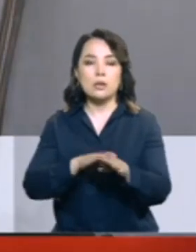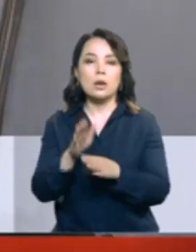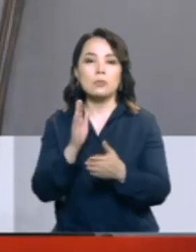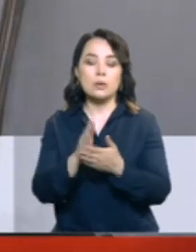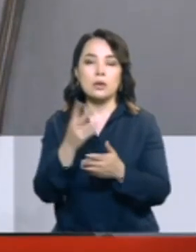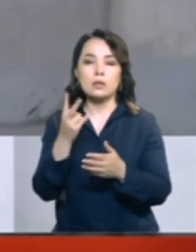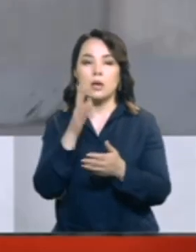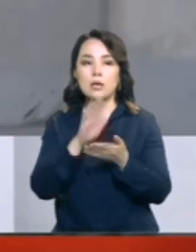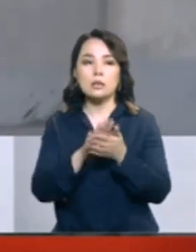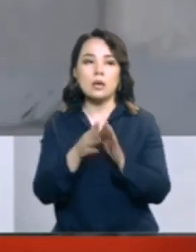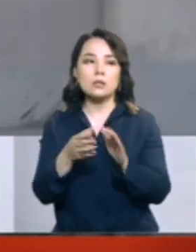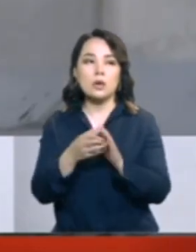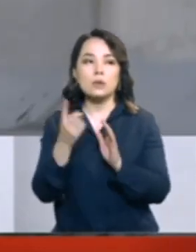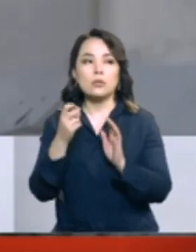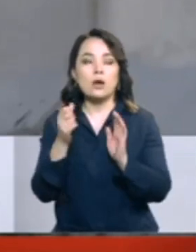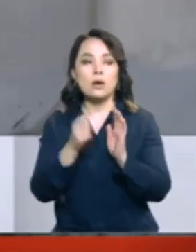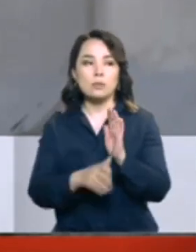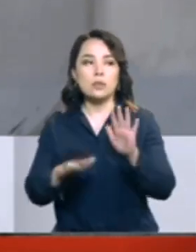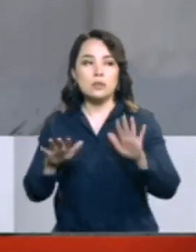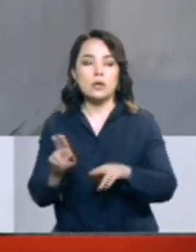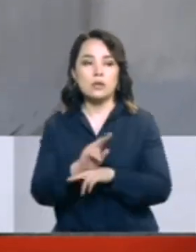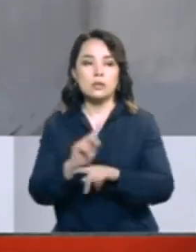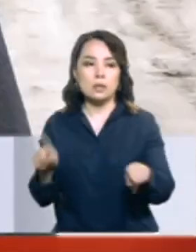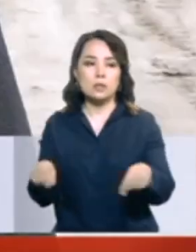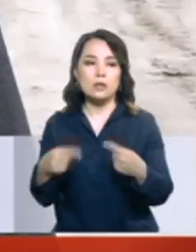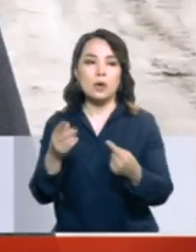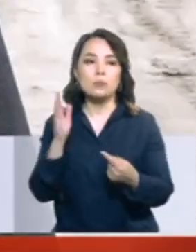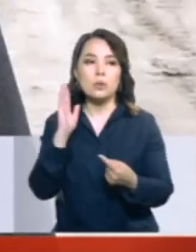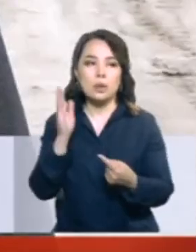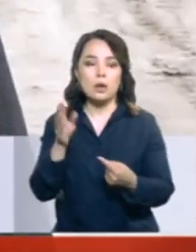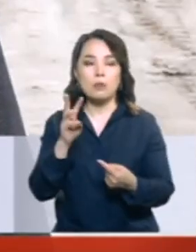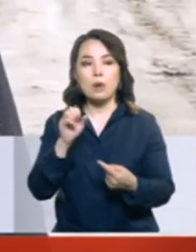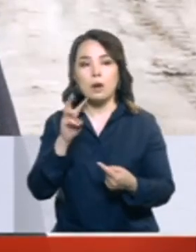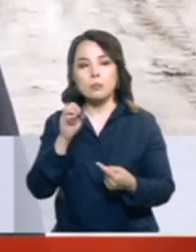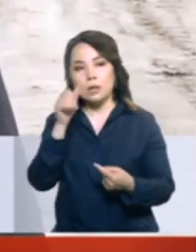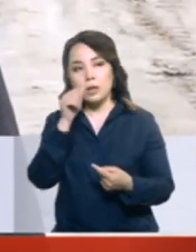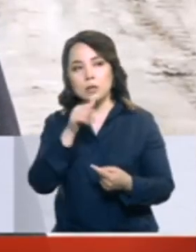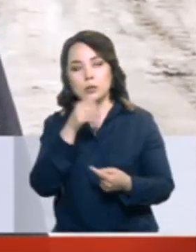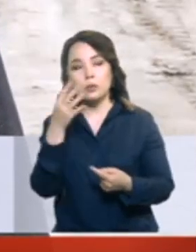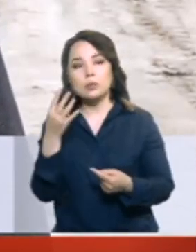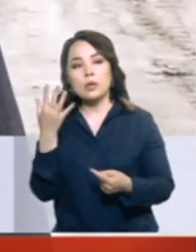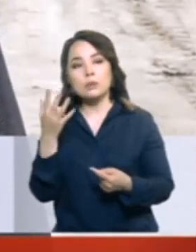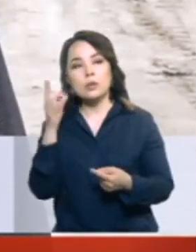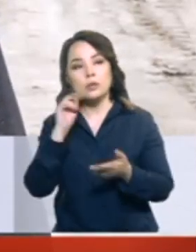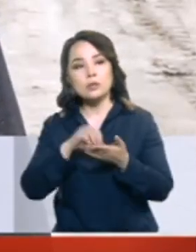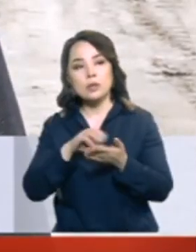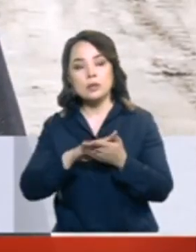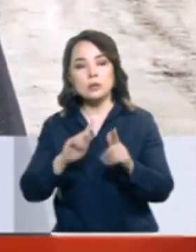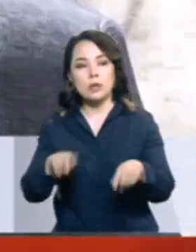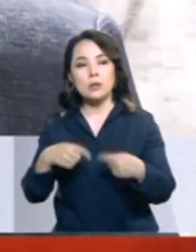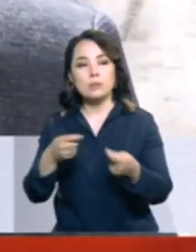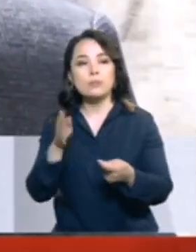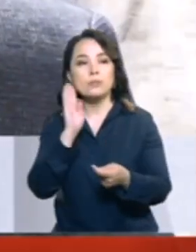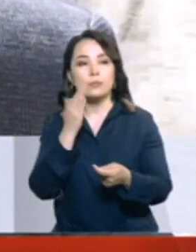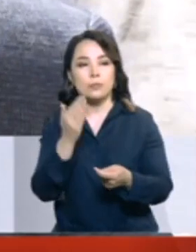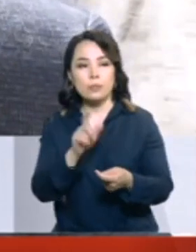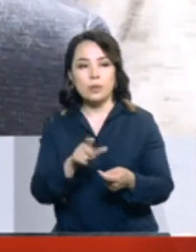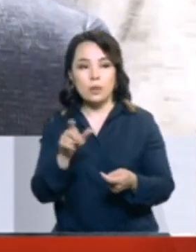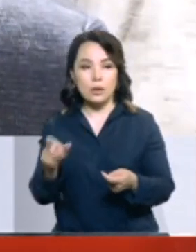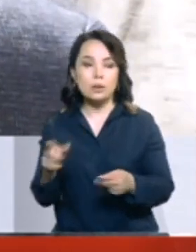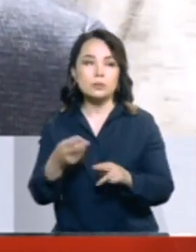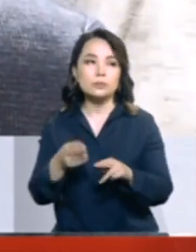кезеңде тағы 160 шақырымға жуық канал қалпына келтірілмек. Мамыр айдың 4-5 күнде біз суды береміз халыққа.